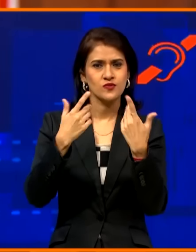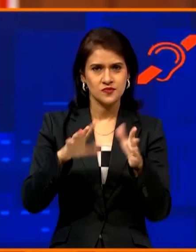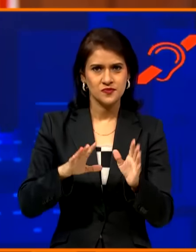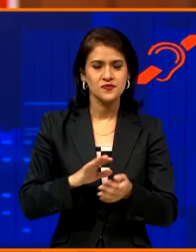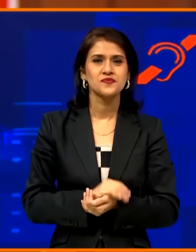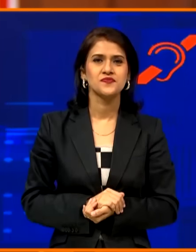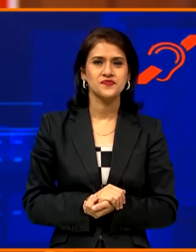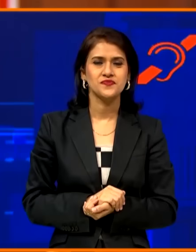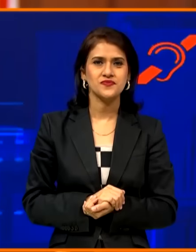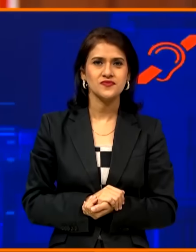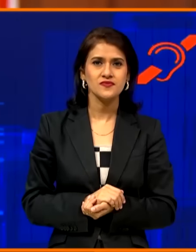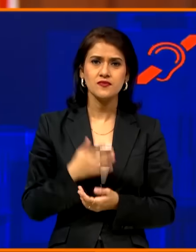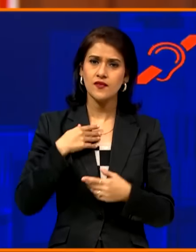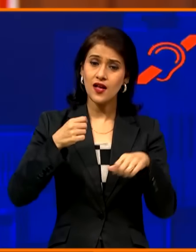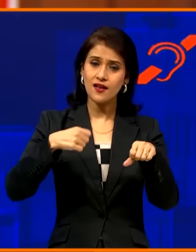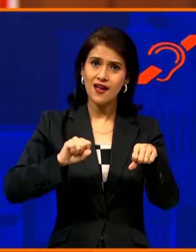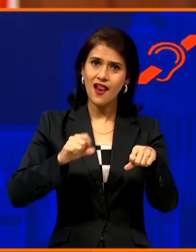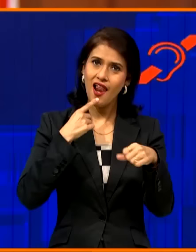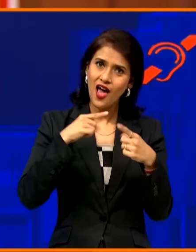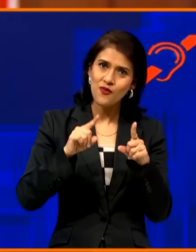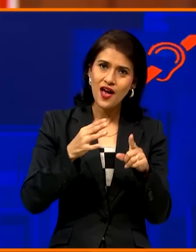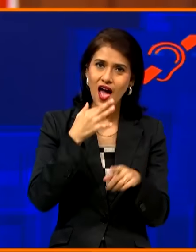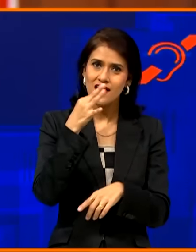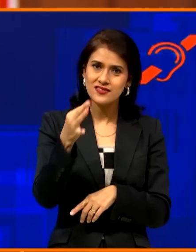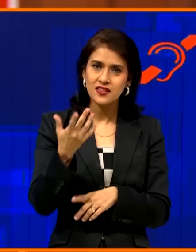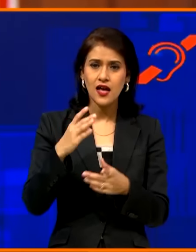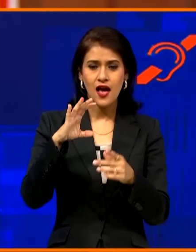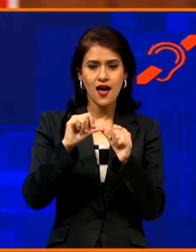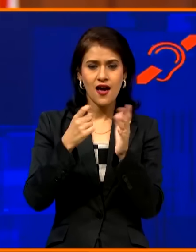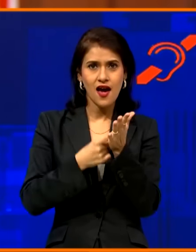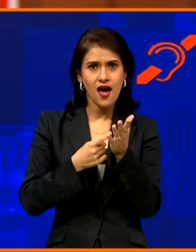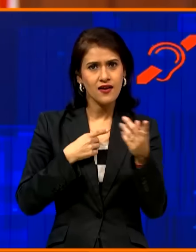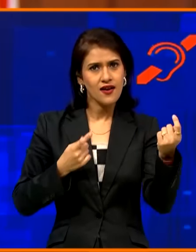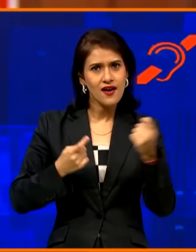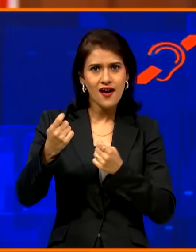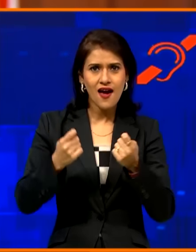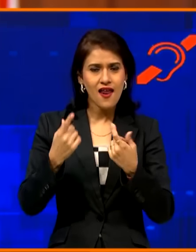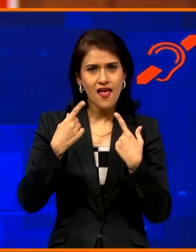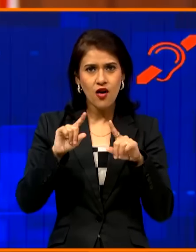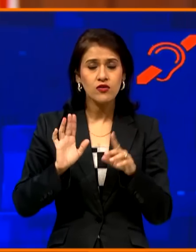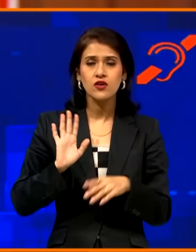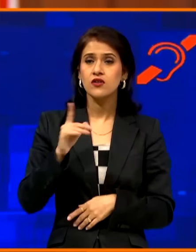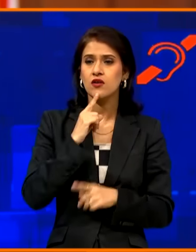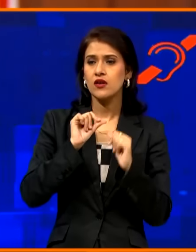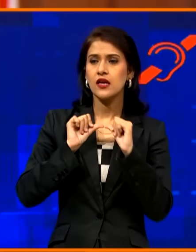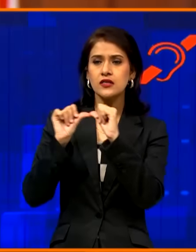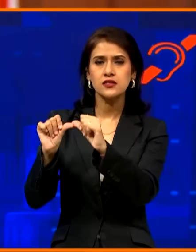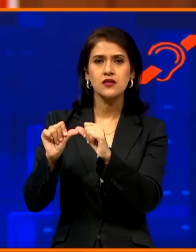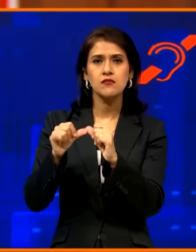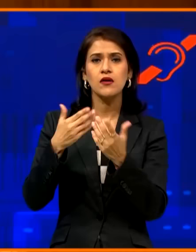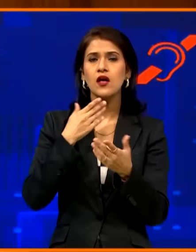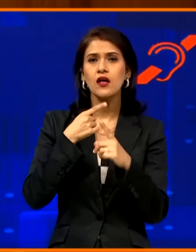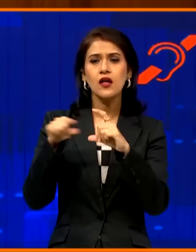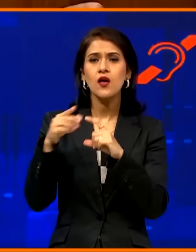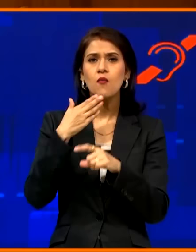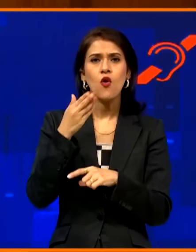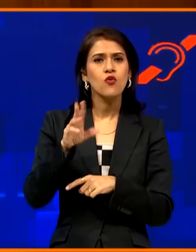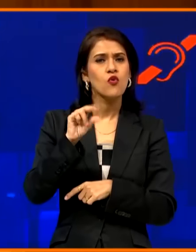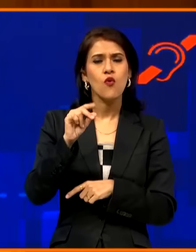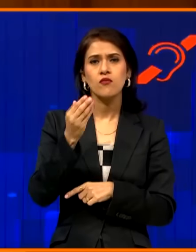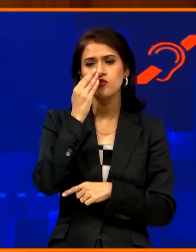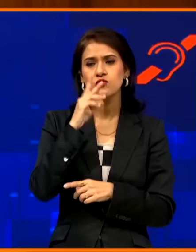क्या मैं मोटर बाइक चलाऊं कार चलाऊं तो ठीक है उन्होने कहा नहीं यह इस्लाम में नाजायज है अब यह तो